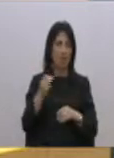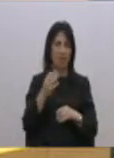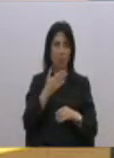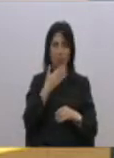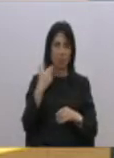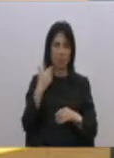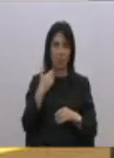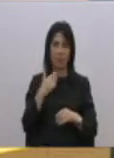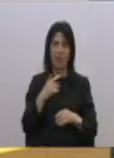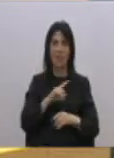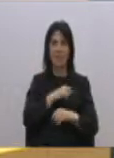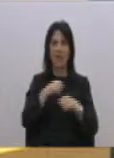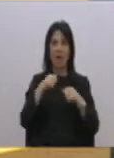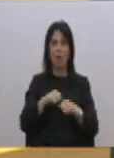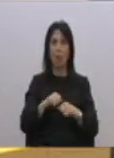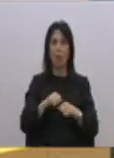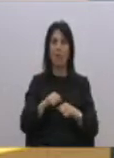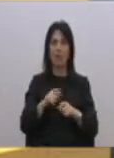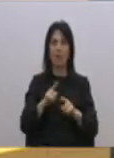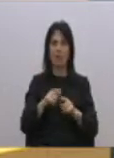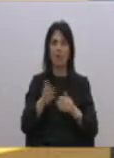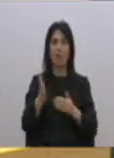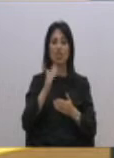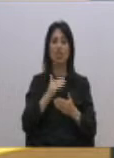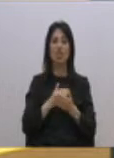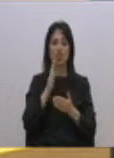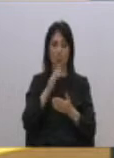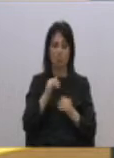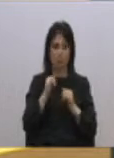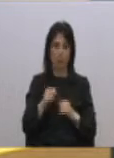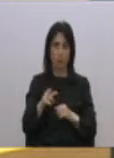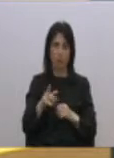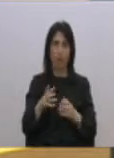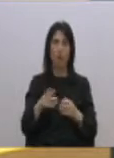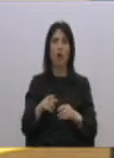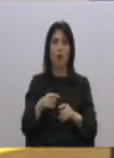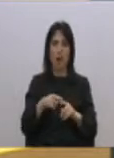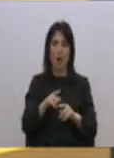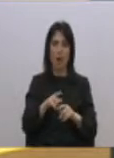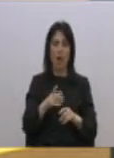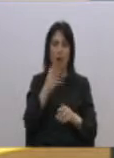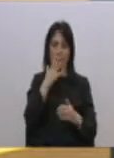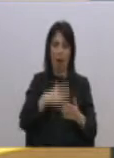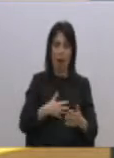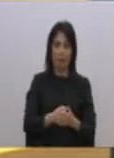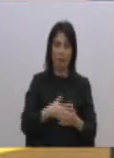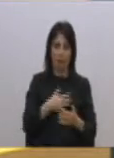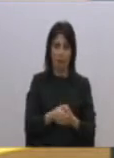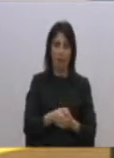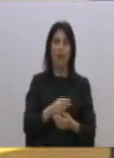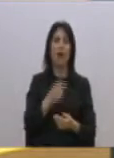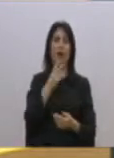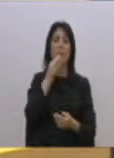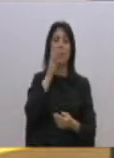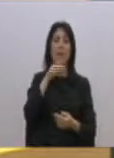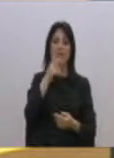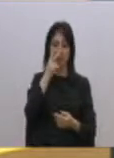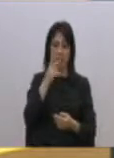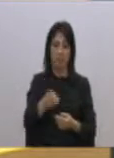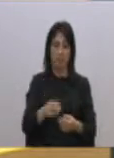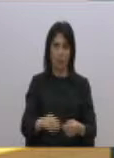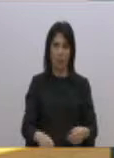გამოძრავებთ. ამ ძალაუფლებას ძალიან მსუყე შედეგები მოაქვს თქვენთვის და თქვენი ოჯახებისთვის. ამაშია საქმე. ამაშია